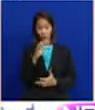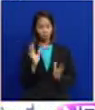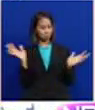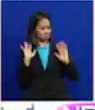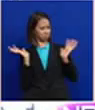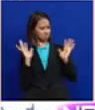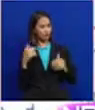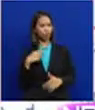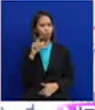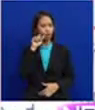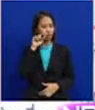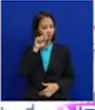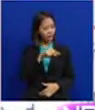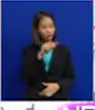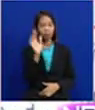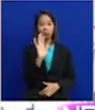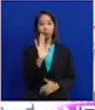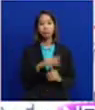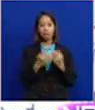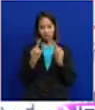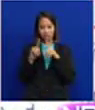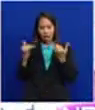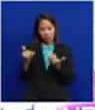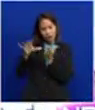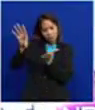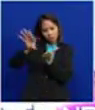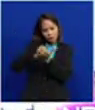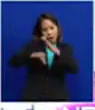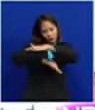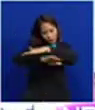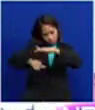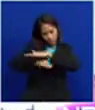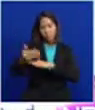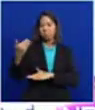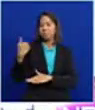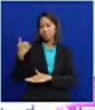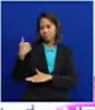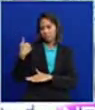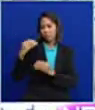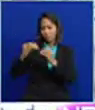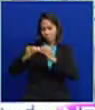าซึ่งเจ้าหน้าที่ยืนยันมีหลักฐานเพียงพอเอาผิดได้และจะมีการขย